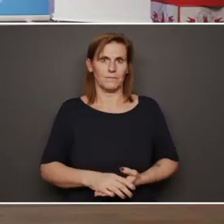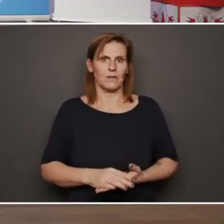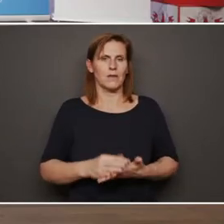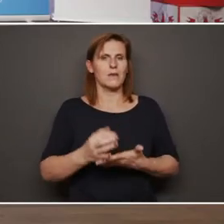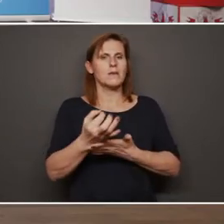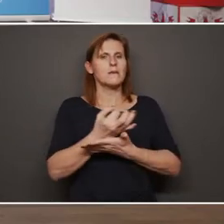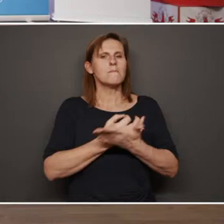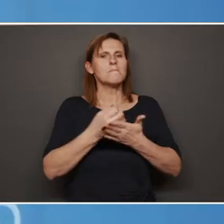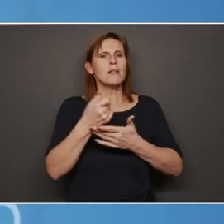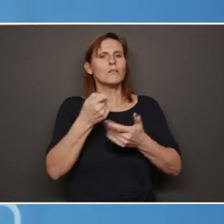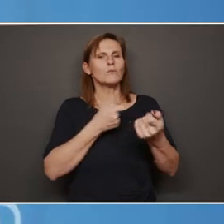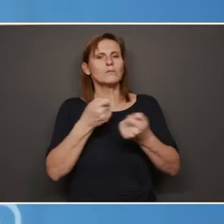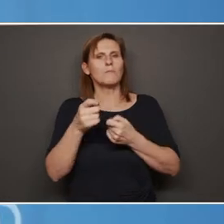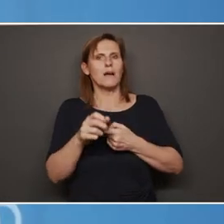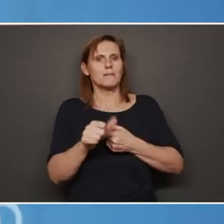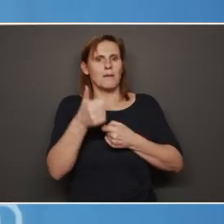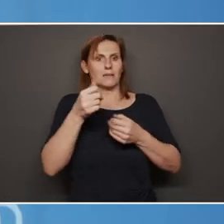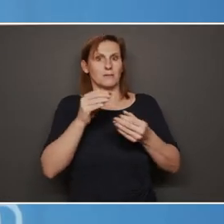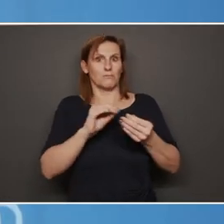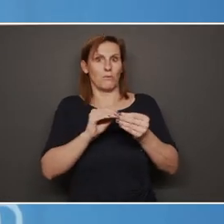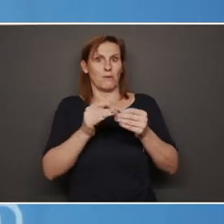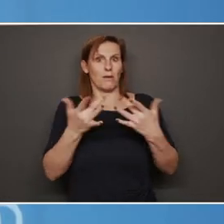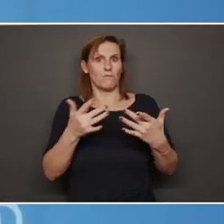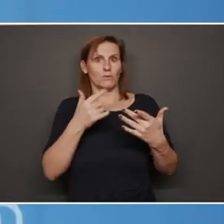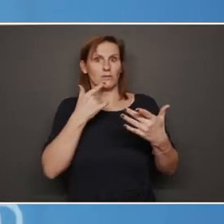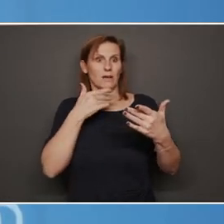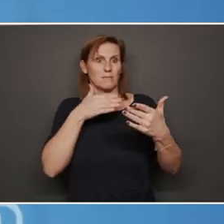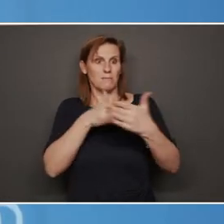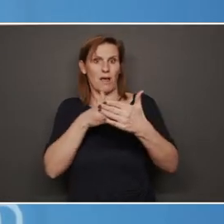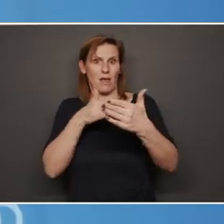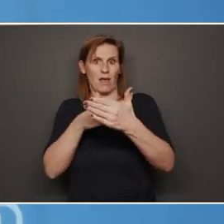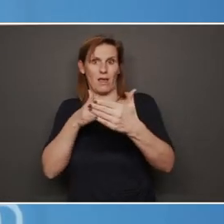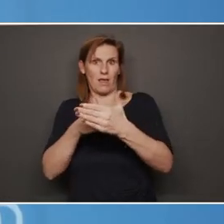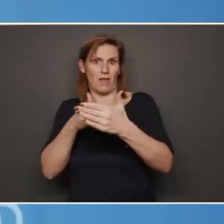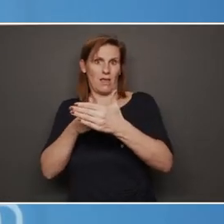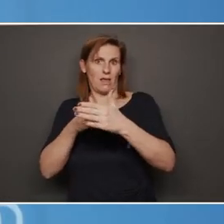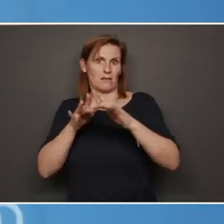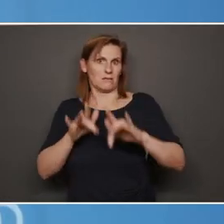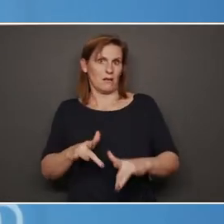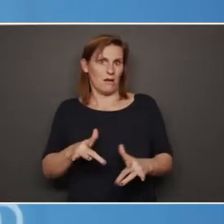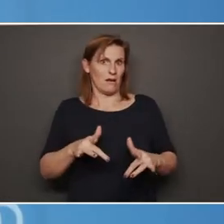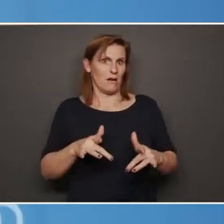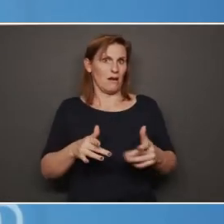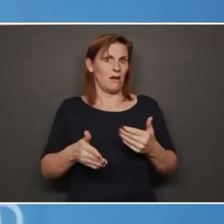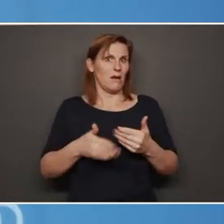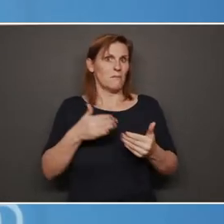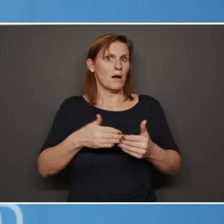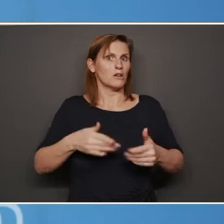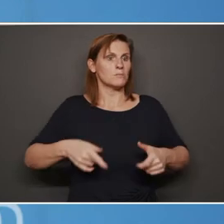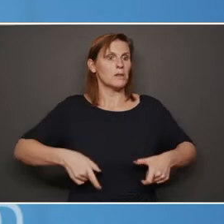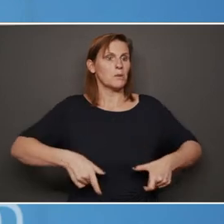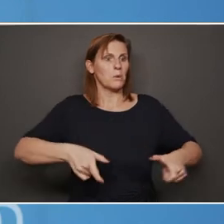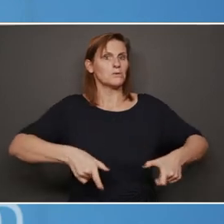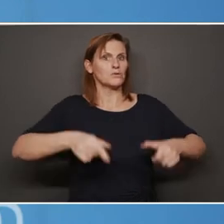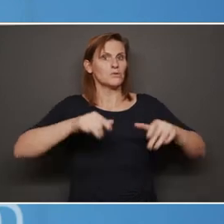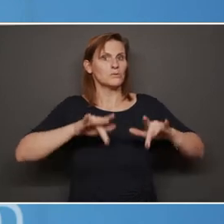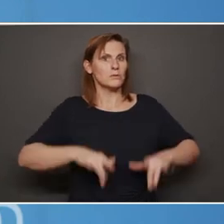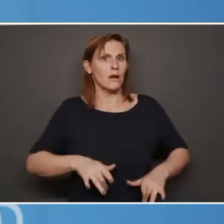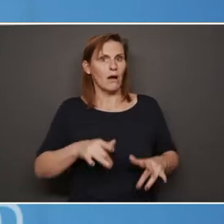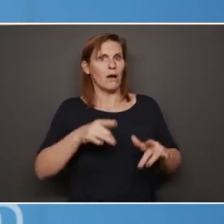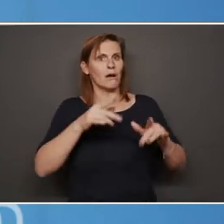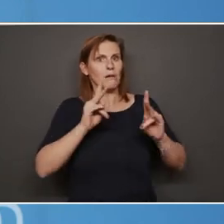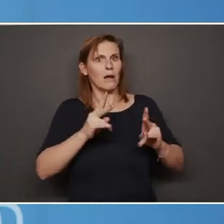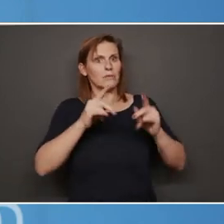meistens das Problem, dass Sie sagen, Barrierefreiheit reicht, wenn ein Rollstuhlfahrer ganz einfach ausgedrückt in die